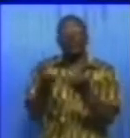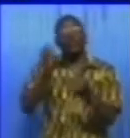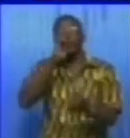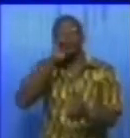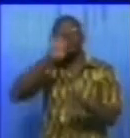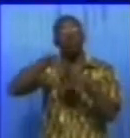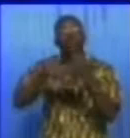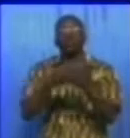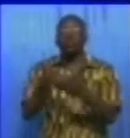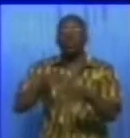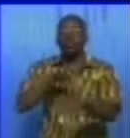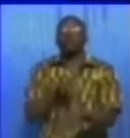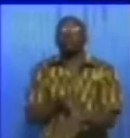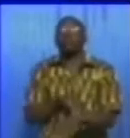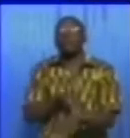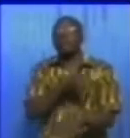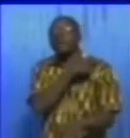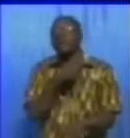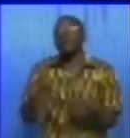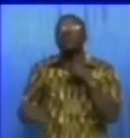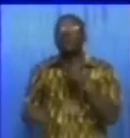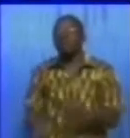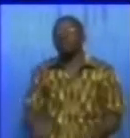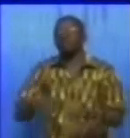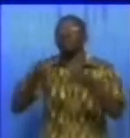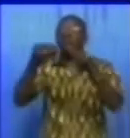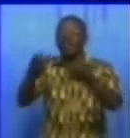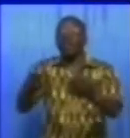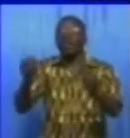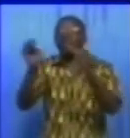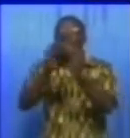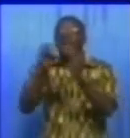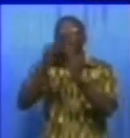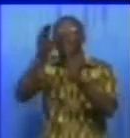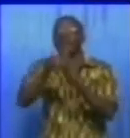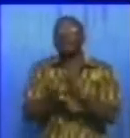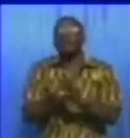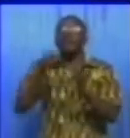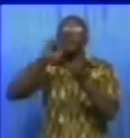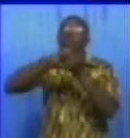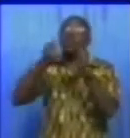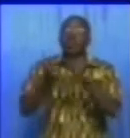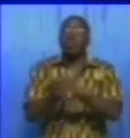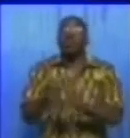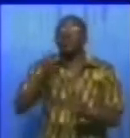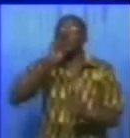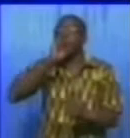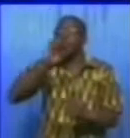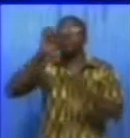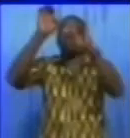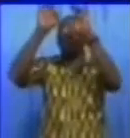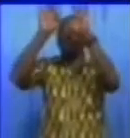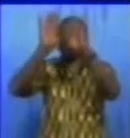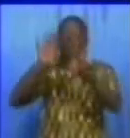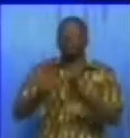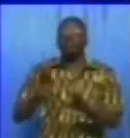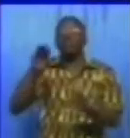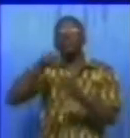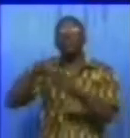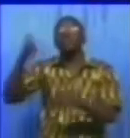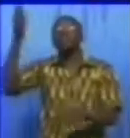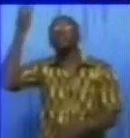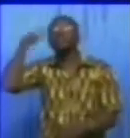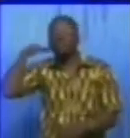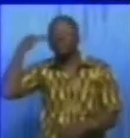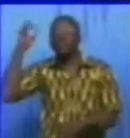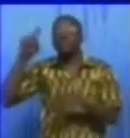et nous leur garantissons cette disponibilité. Il y a également le problème des eaux pluviales. Dans le passé,